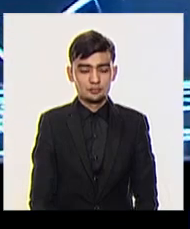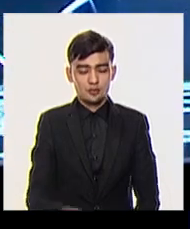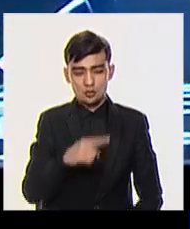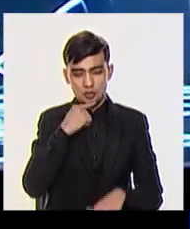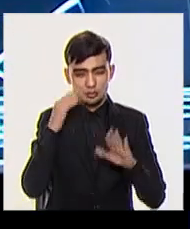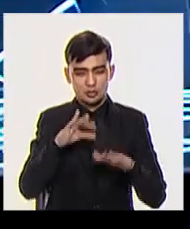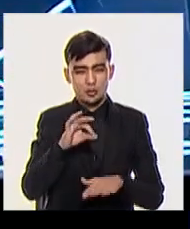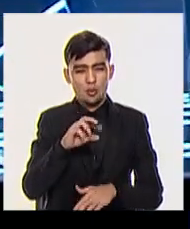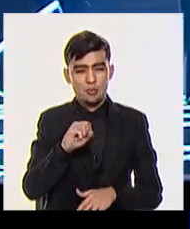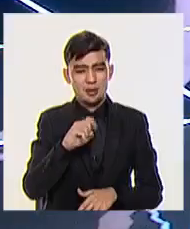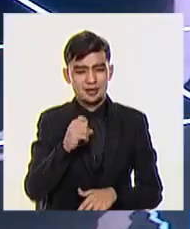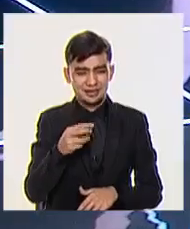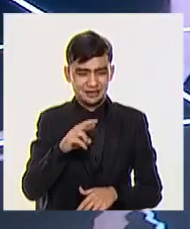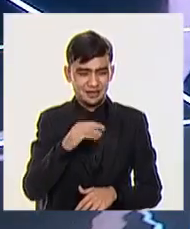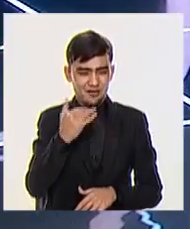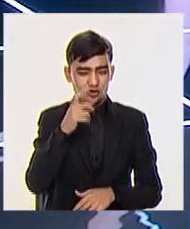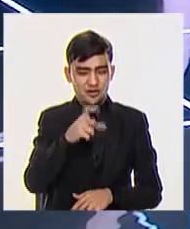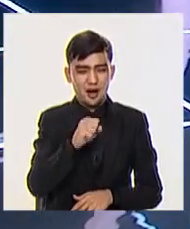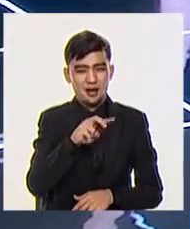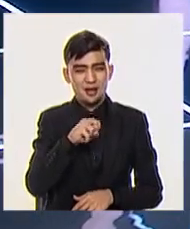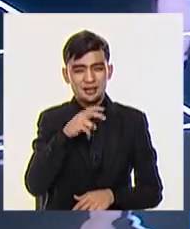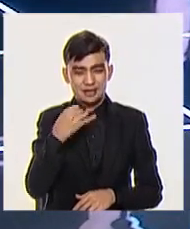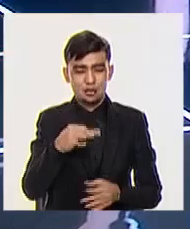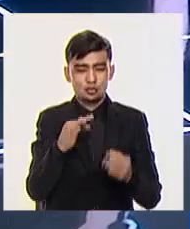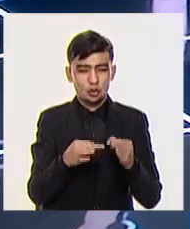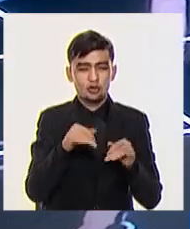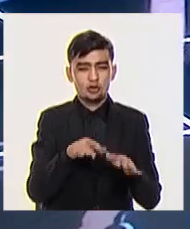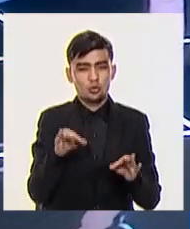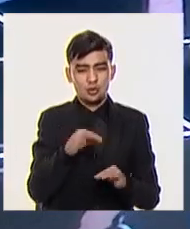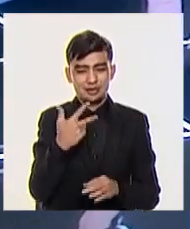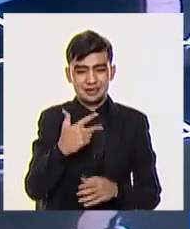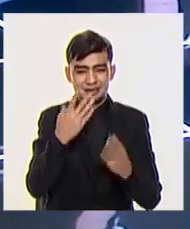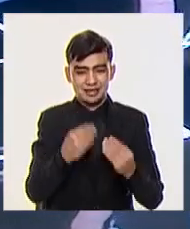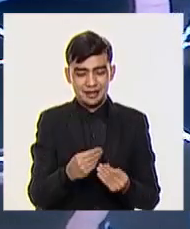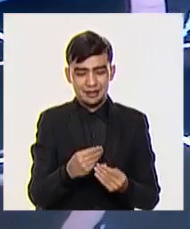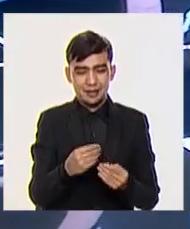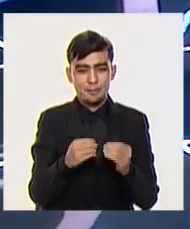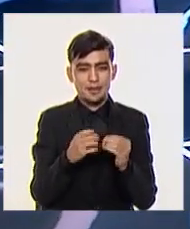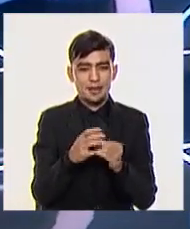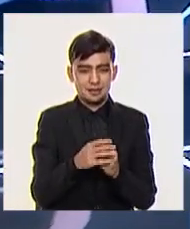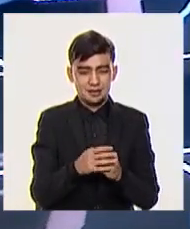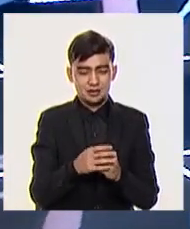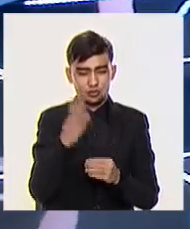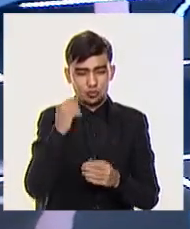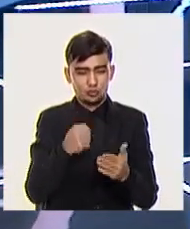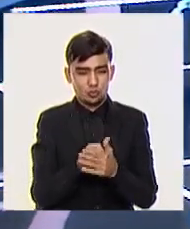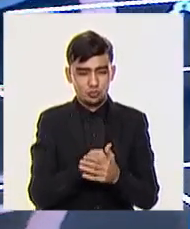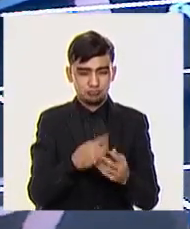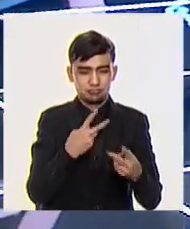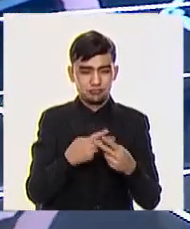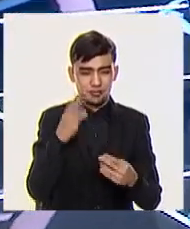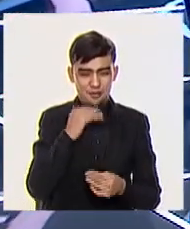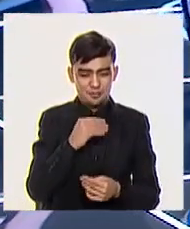Ресейлік оппозиционер Алексей Навальный Химки сотының шешімімен 30 тәулікке, яғни 15 ақпанға дейін қамауға алынды.